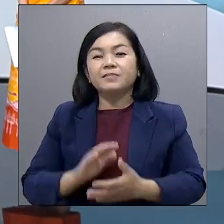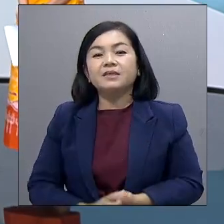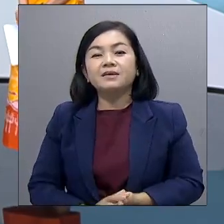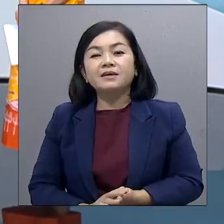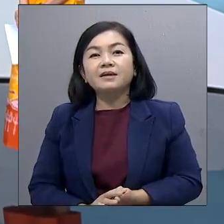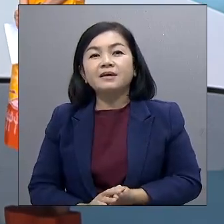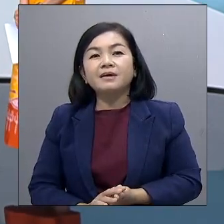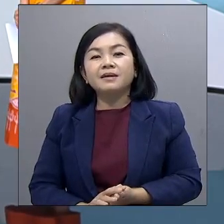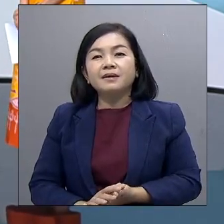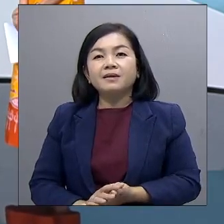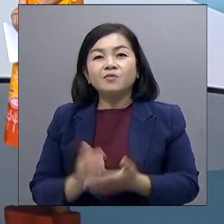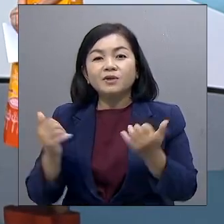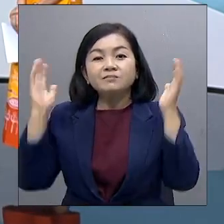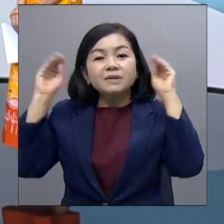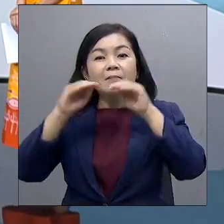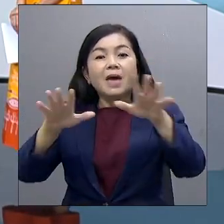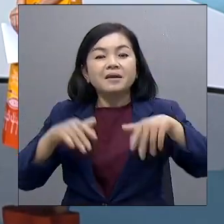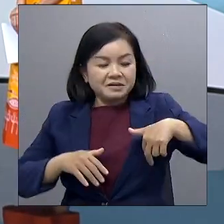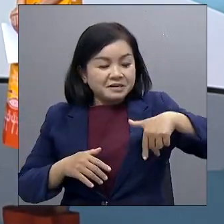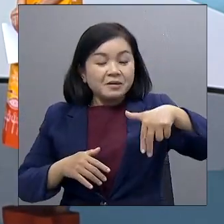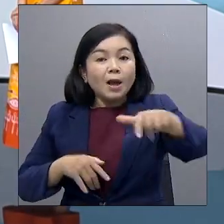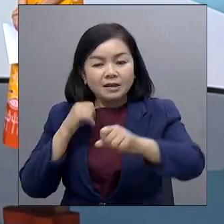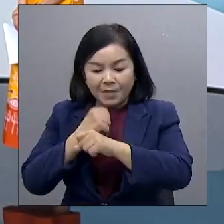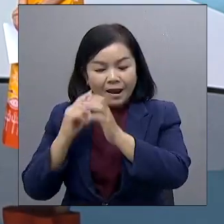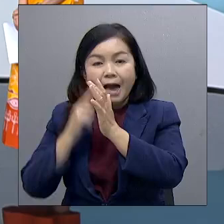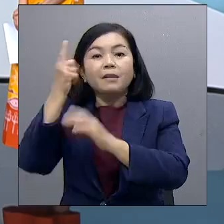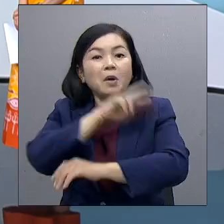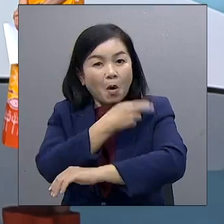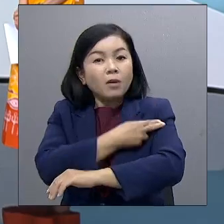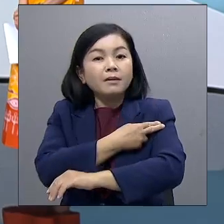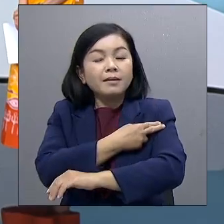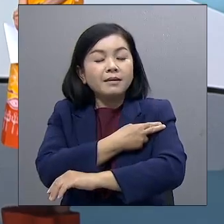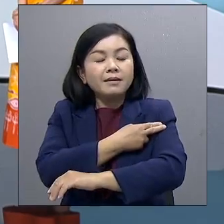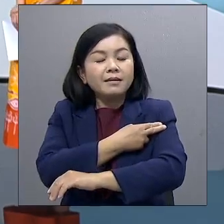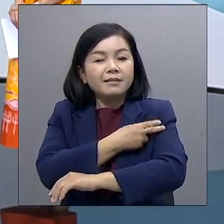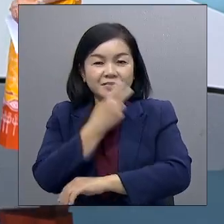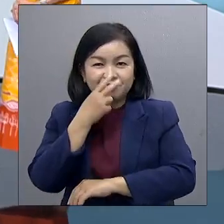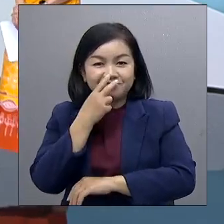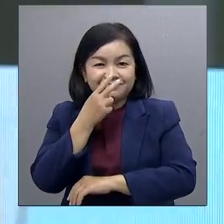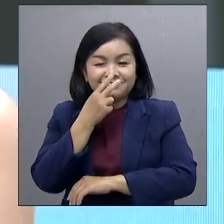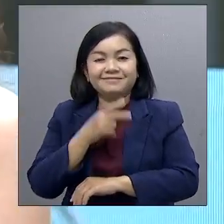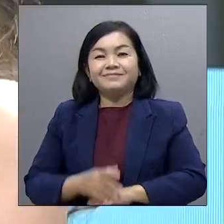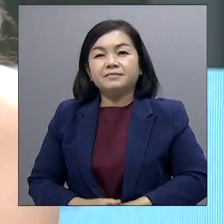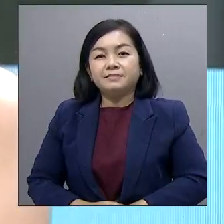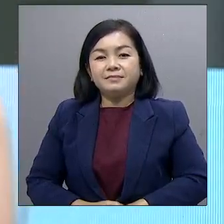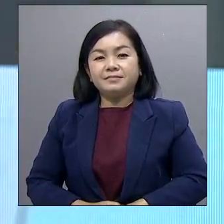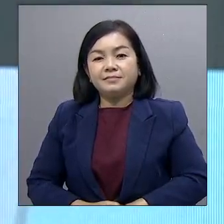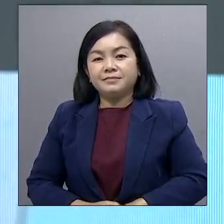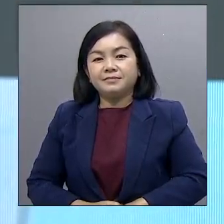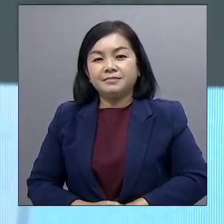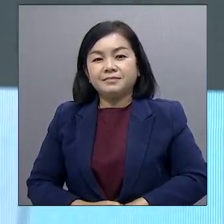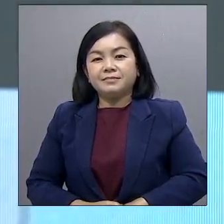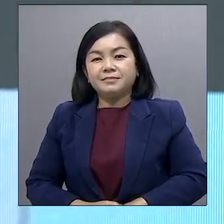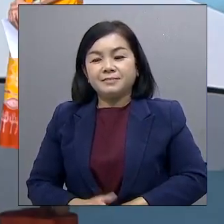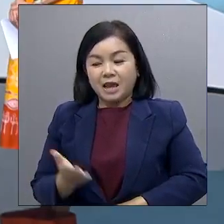เกดเปิดตัวเลยเปิดตัวเลยค่ะเดินเข้ามาแบบทำงานวันแรกเออมาเดี๋รู้ว่าจะสับแค่ไหนค่ะอ้าหมอประวิน